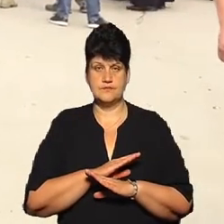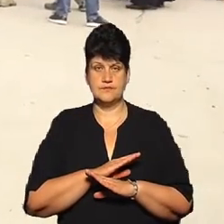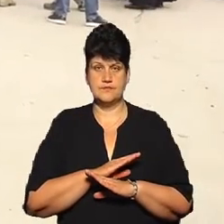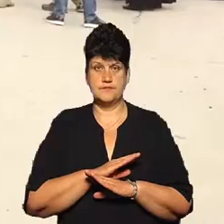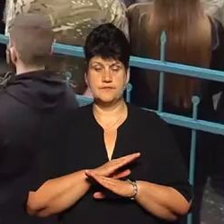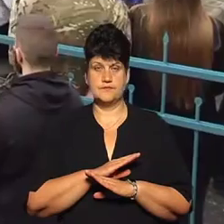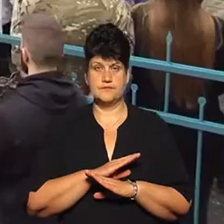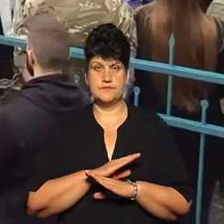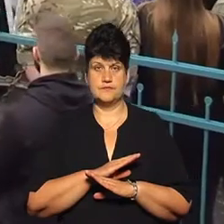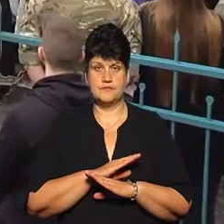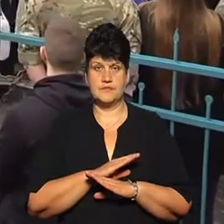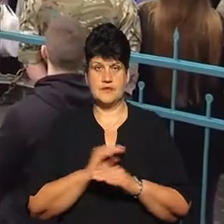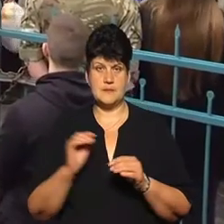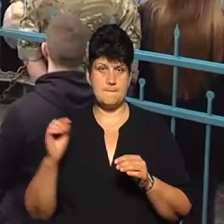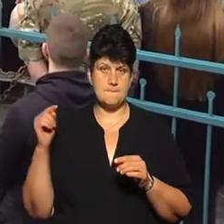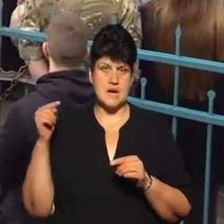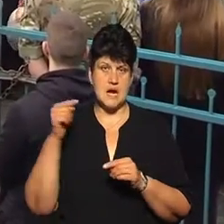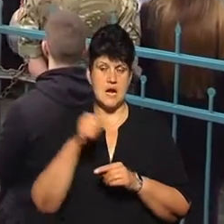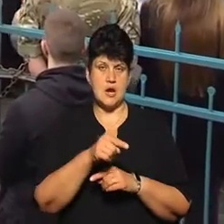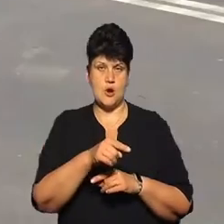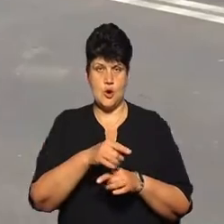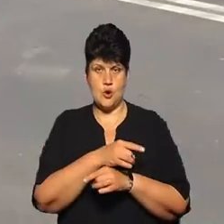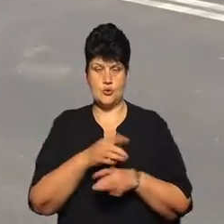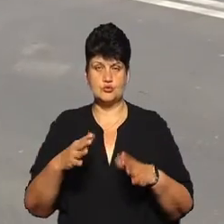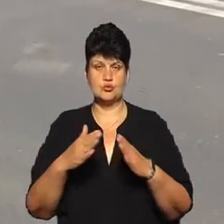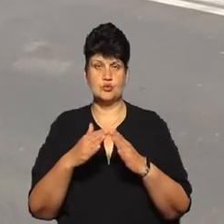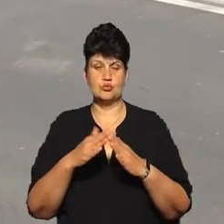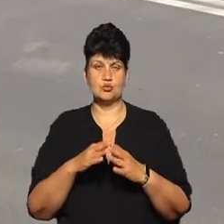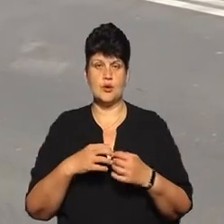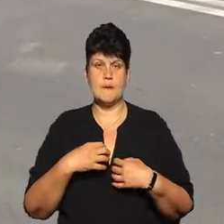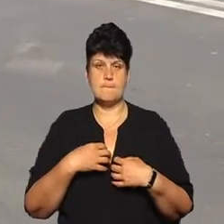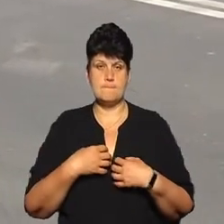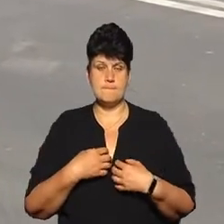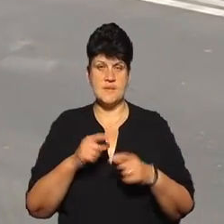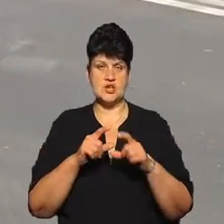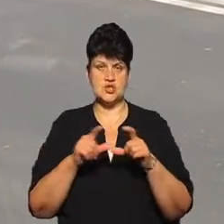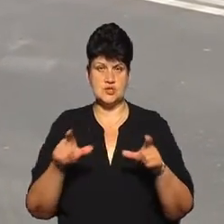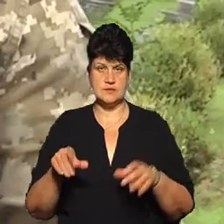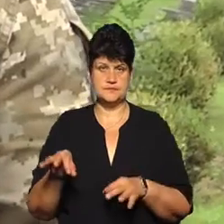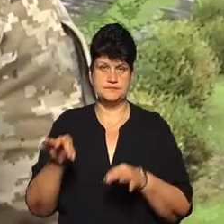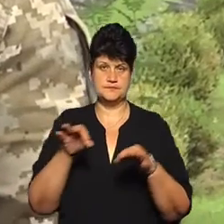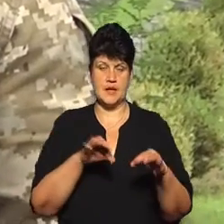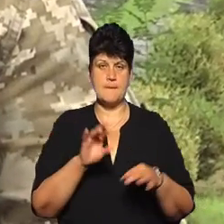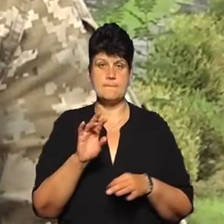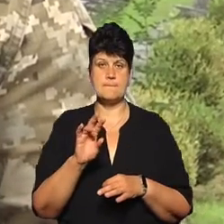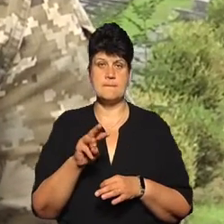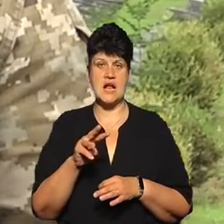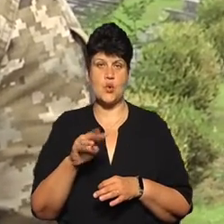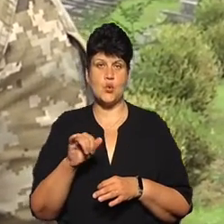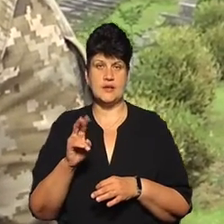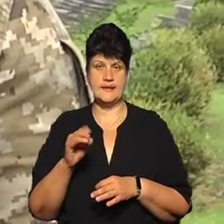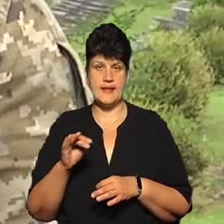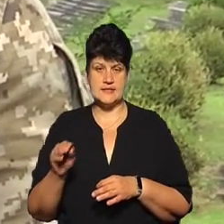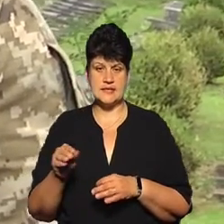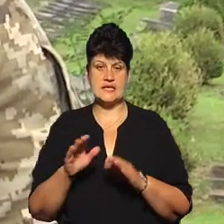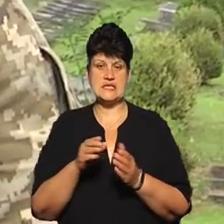під прильот. З дому печалі бійців у супроводі оркестру везуть на Миколинецький цвинтар. Там військовий комісар обласного